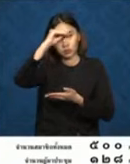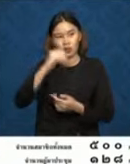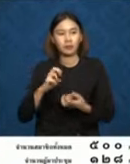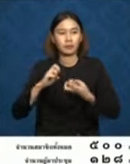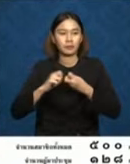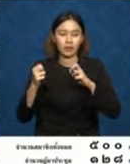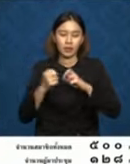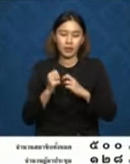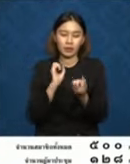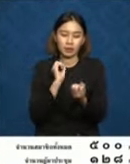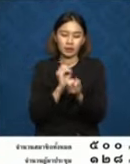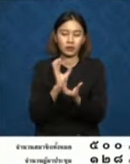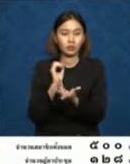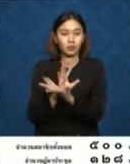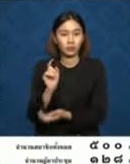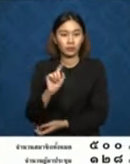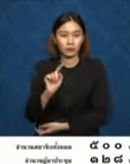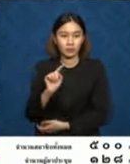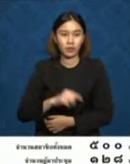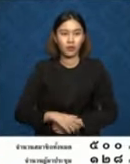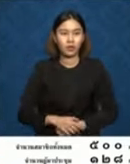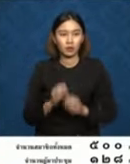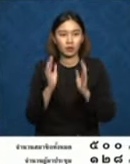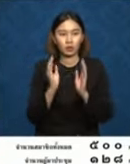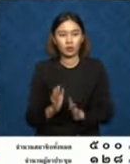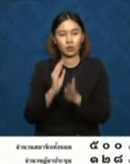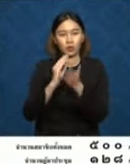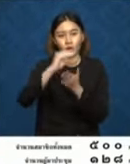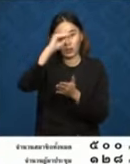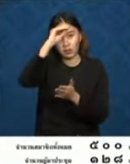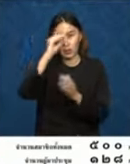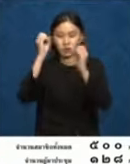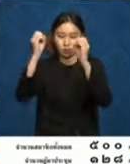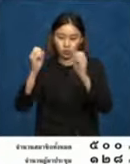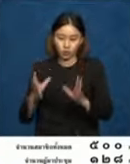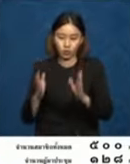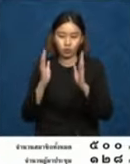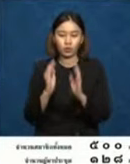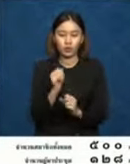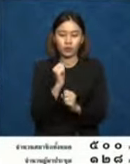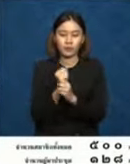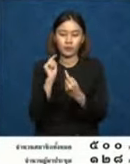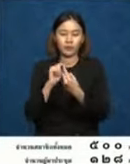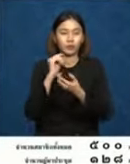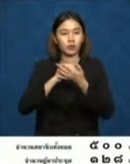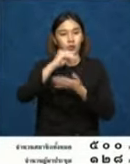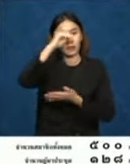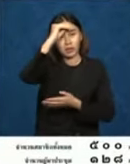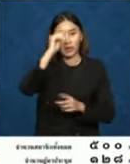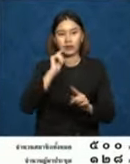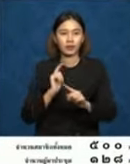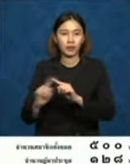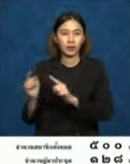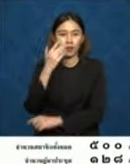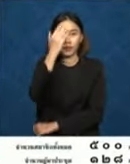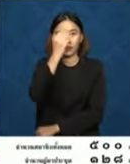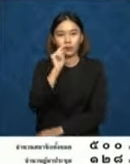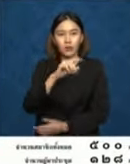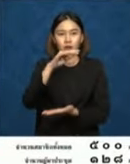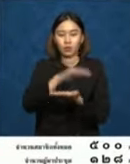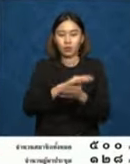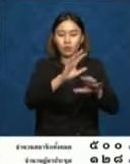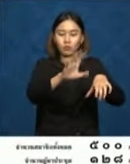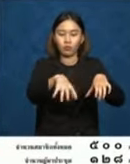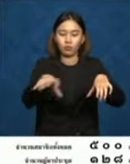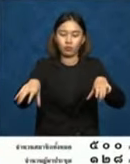ในปัญหาความเดือดร้อนของนักเรียนคุณครูและบุคลากรทางการศึกษาค่ะเนื่องจากโรงเรียนหล